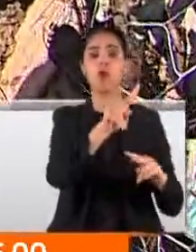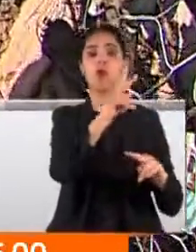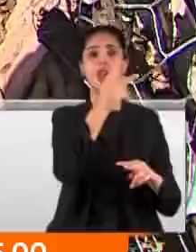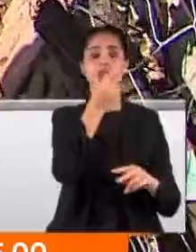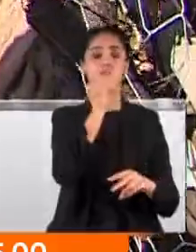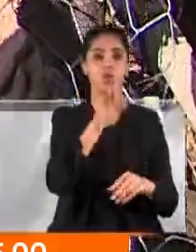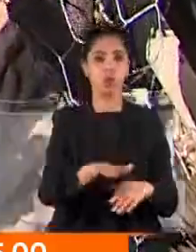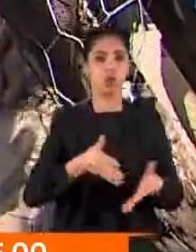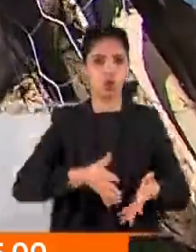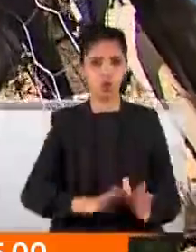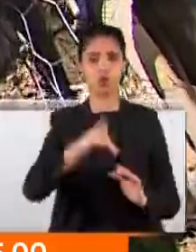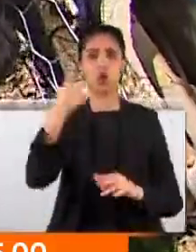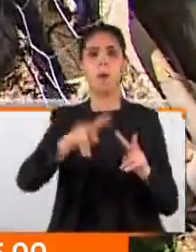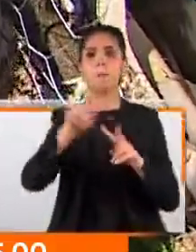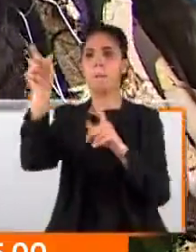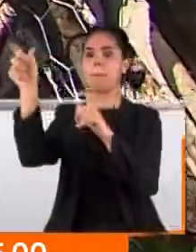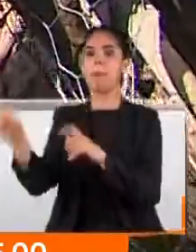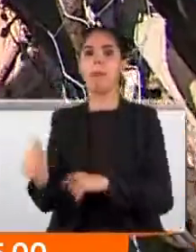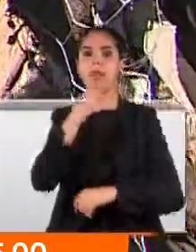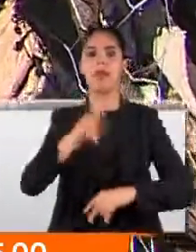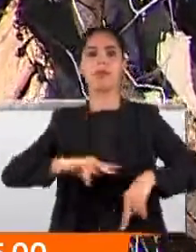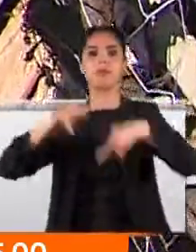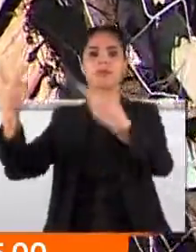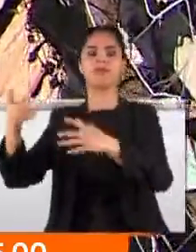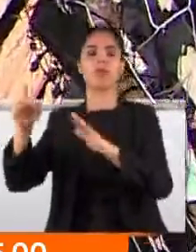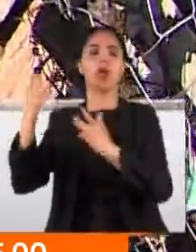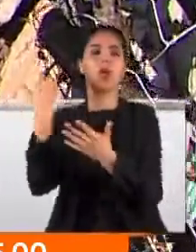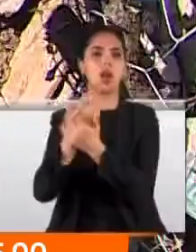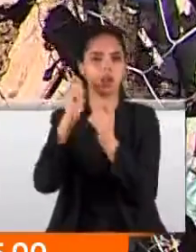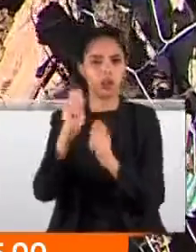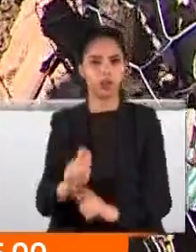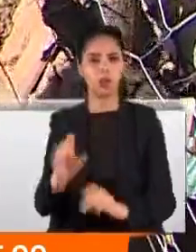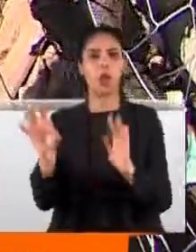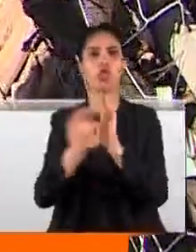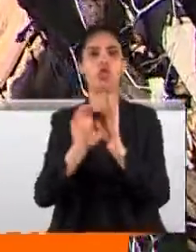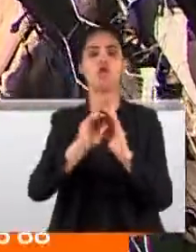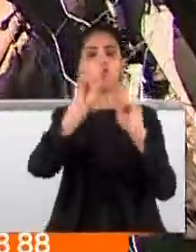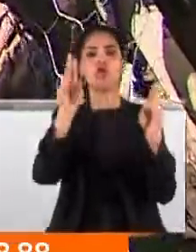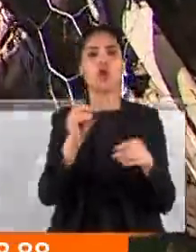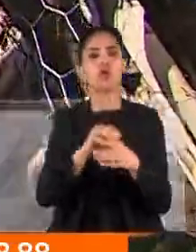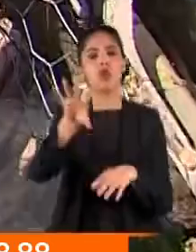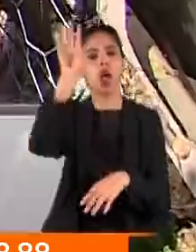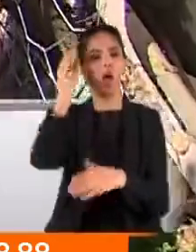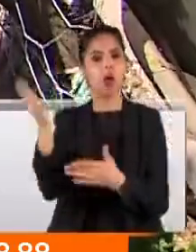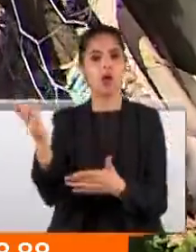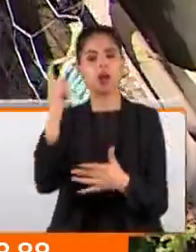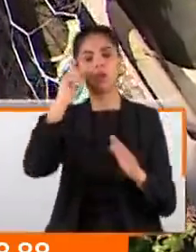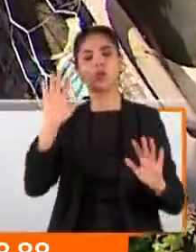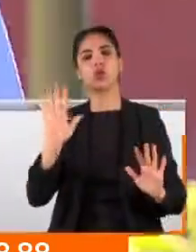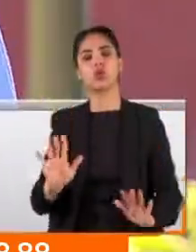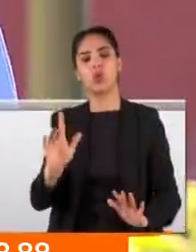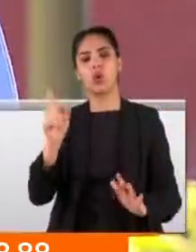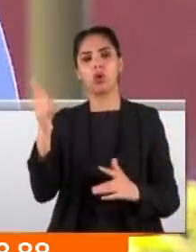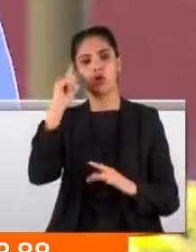nüfusuna kaydettirdi. Mehmet Aslan ise tüm bunları kimlik değiştirmek için gittiği nüfus dairesinde öğrendi. Başından aşağı kaynar sular